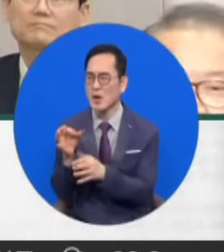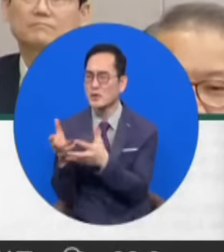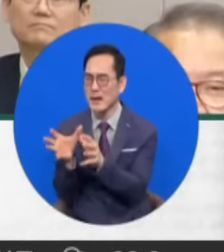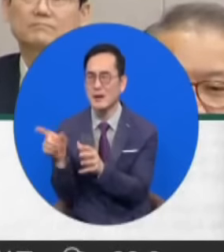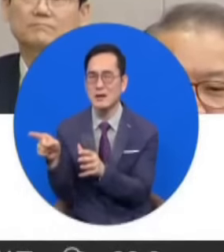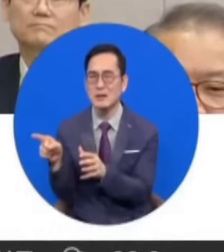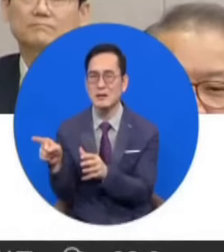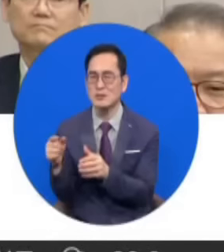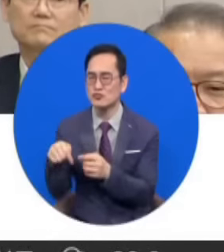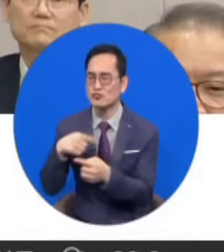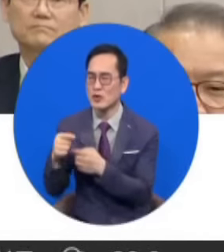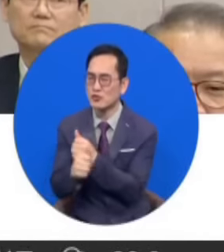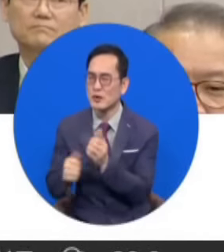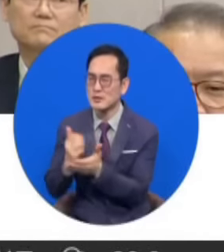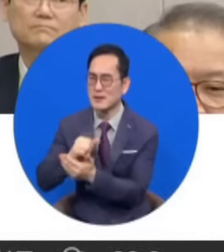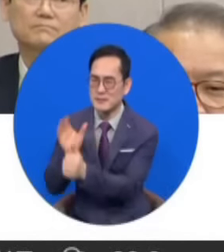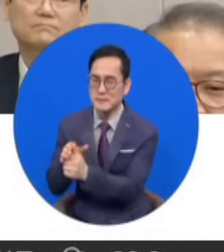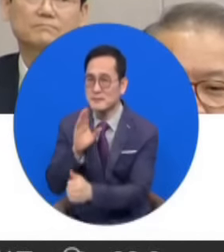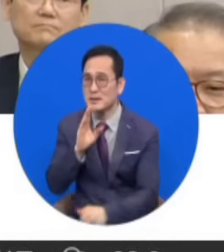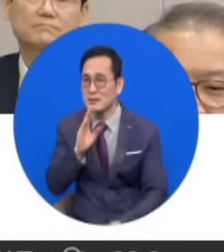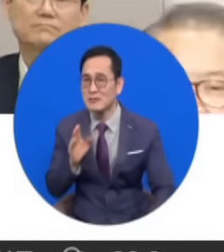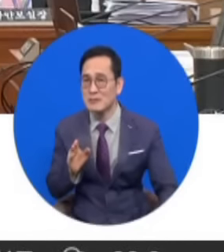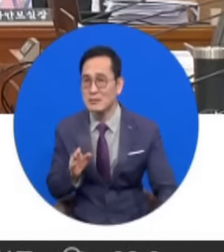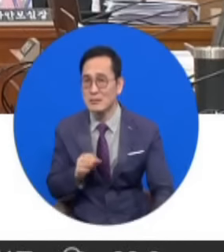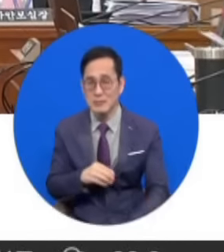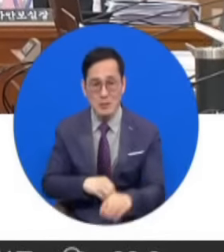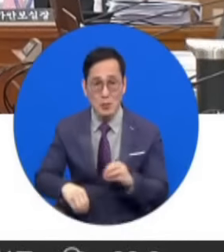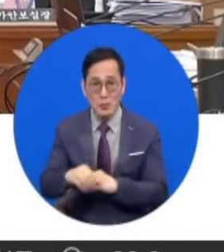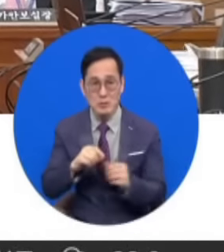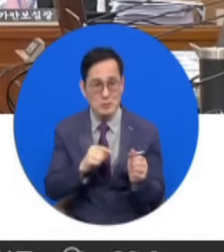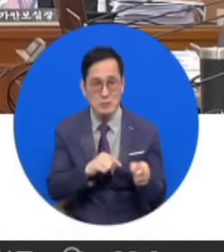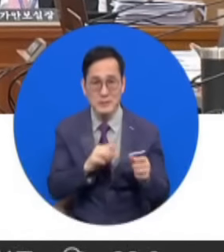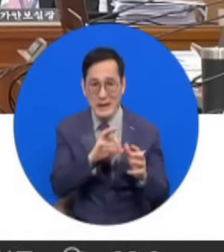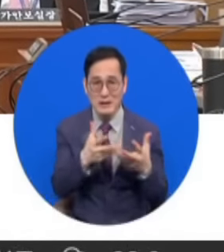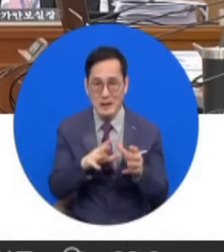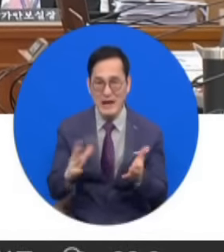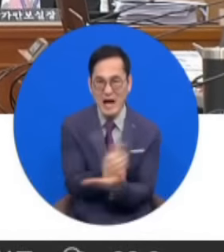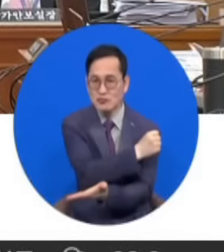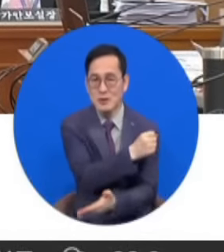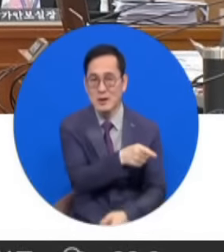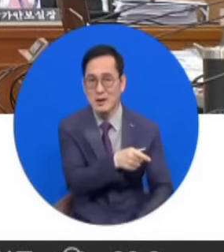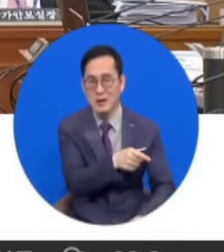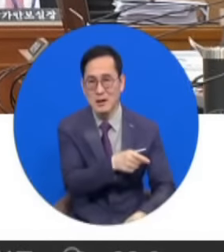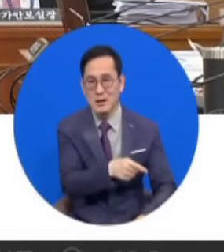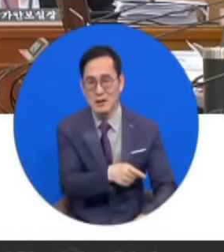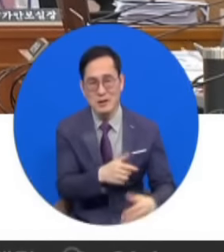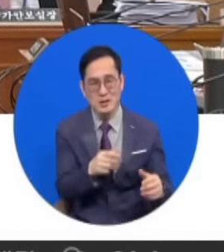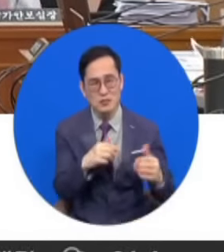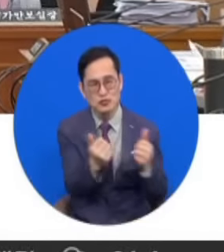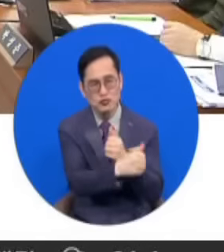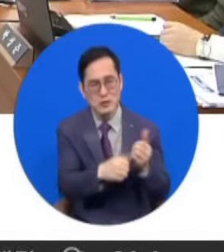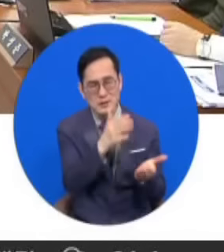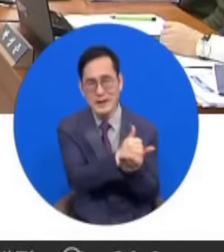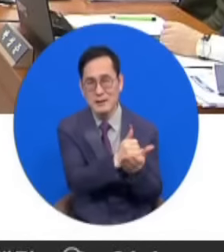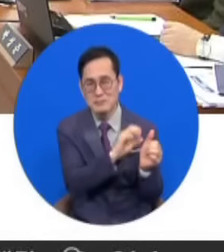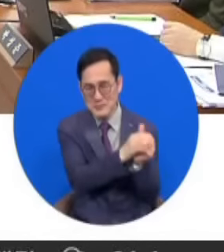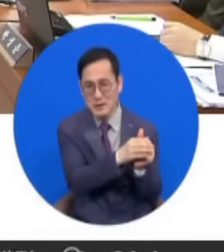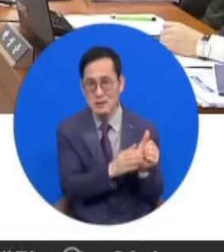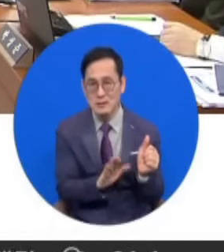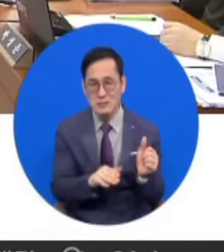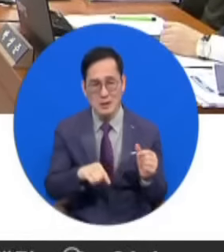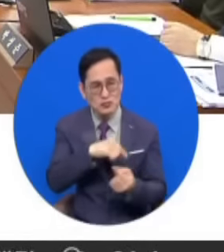항상 맡는 관례를 깨고 민주당에서 지금 강제로 독단적으로 좀 가져갔는데 가져가서 운영을 잘하면 모르겠는데 지금